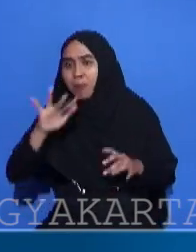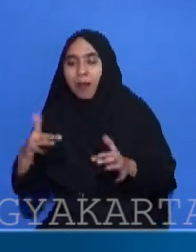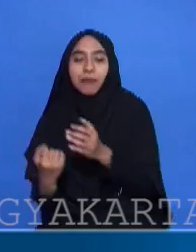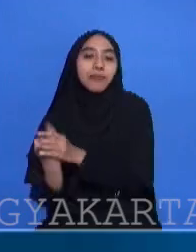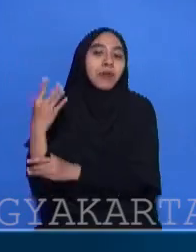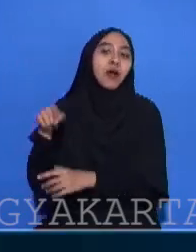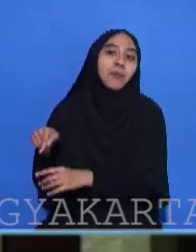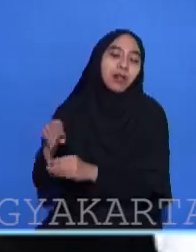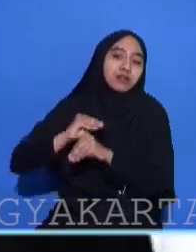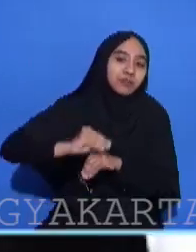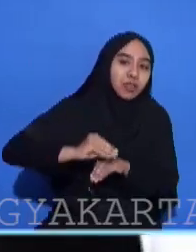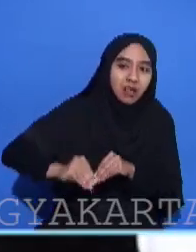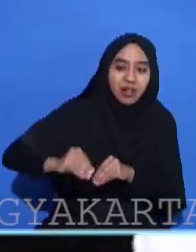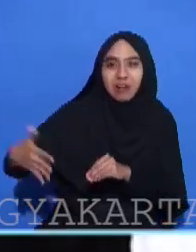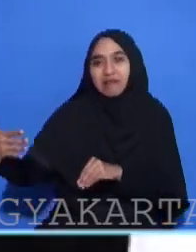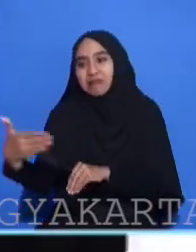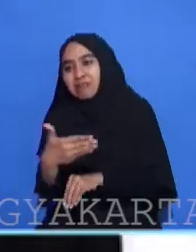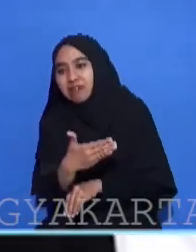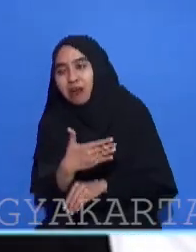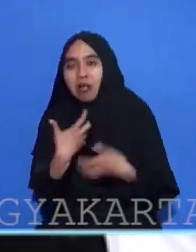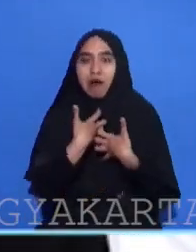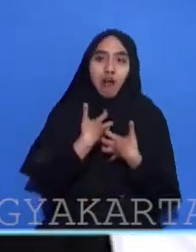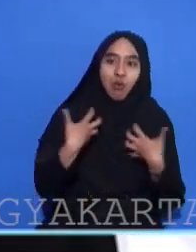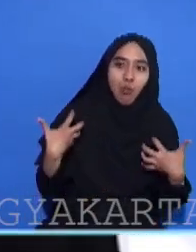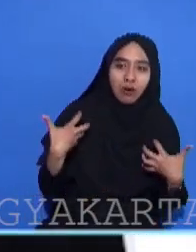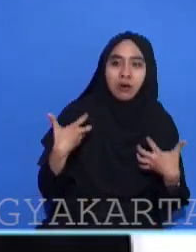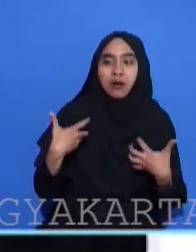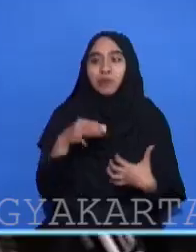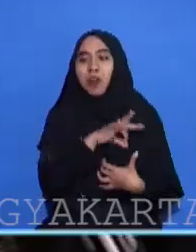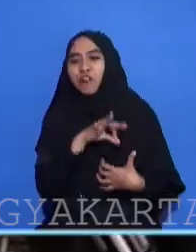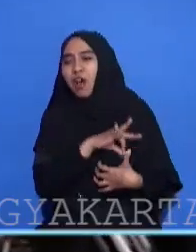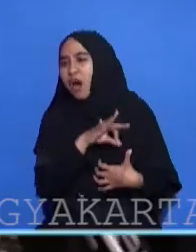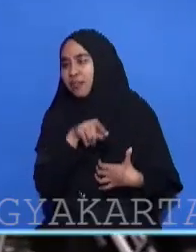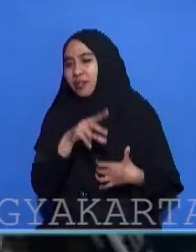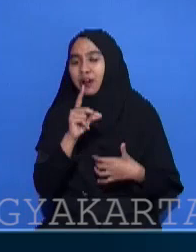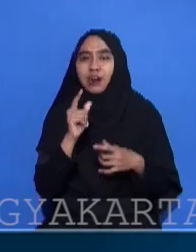pertanian perikanan dan peternakan serta dimanfaatkan untuk